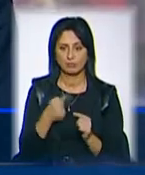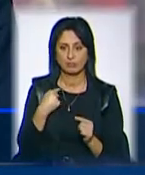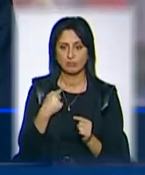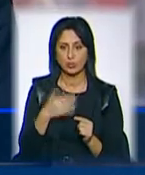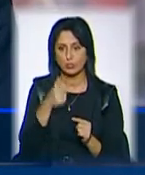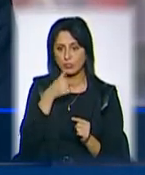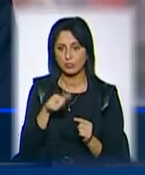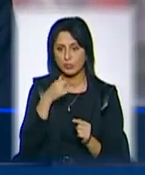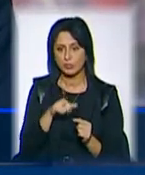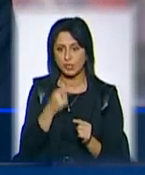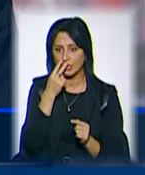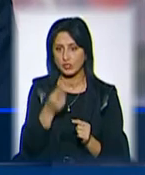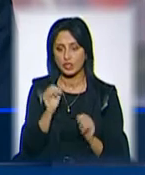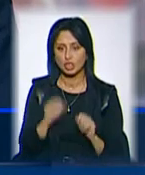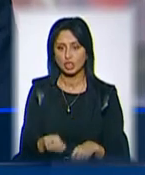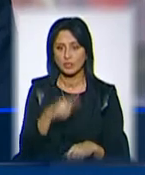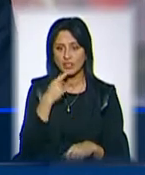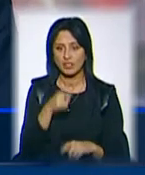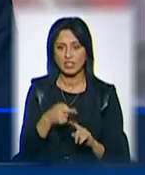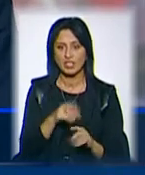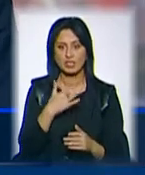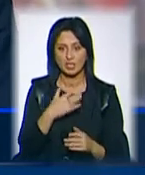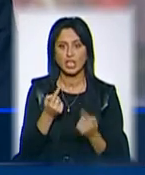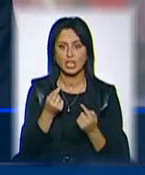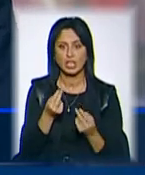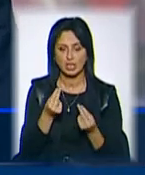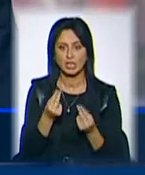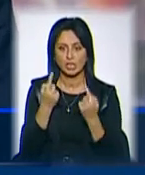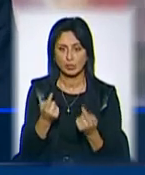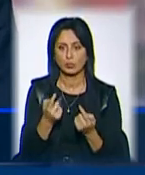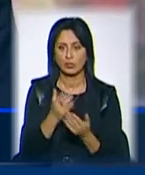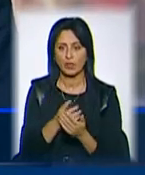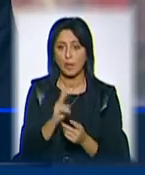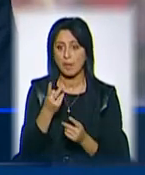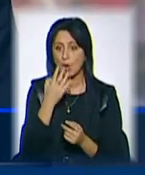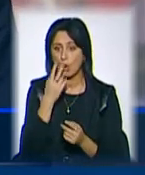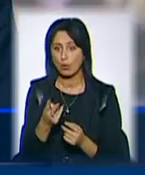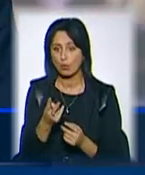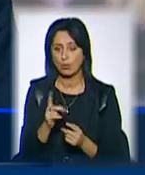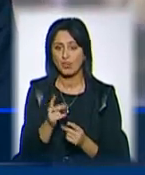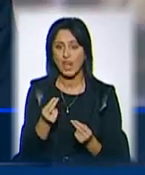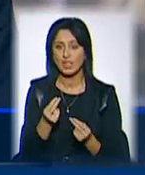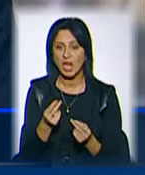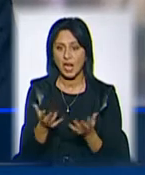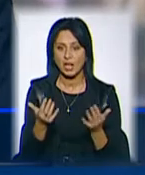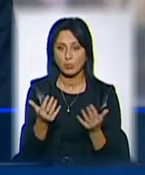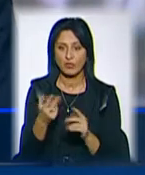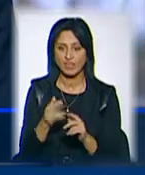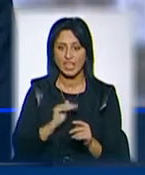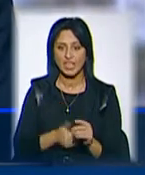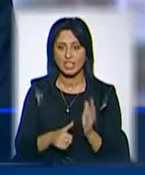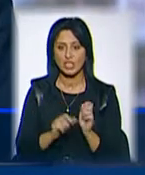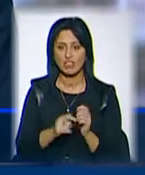გვაქვს. თითქოს ერთი შეხედვით შეგვიძლია ვთქვათ, რომ ეს არის საკმაოდ დიდი თანხა, თუმცა მეორე მხარეს ეს თუ შევხედავთ, რა თანხებს მოვიზიდოთ ჩვენ